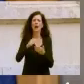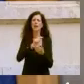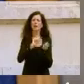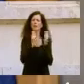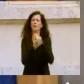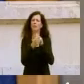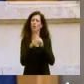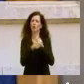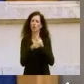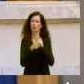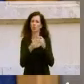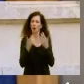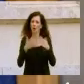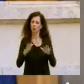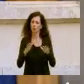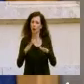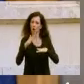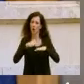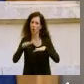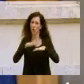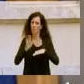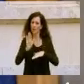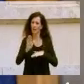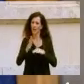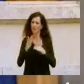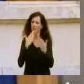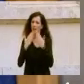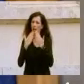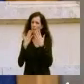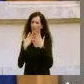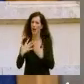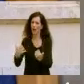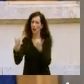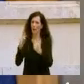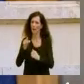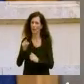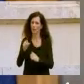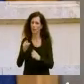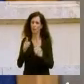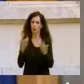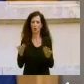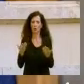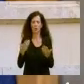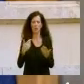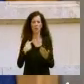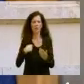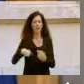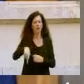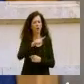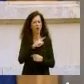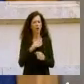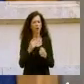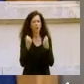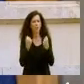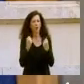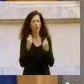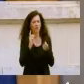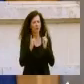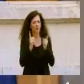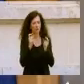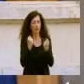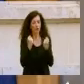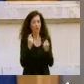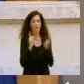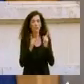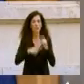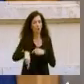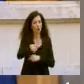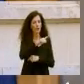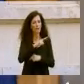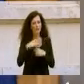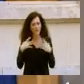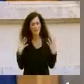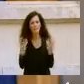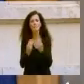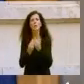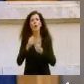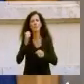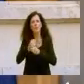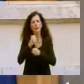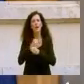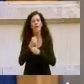competenti del parlamento quindi chiedo davvero a tutte le forze politiche di lavorare per realizzare al più presto